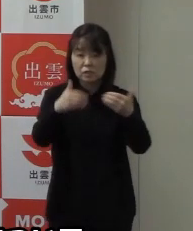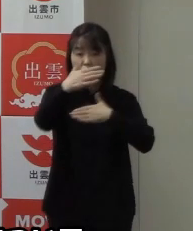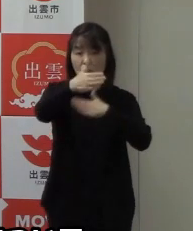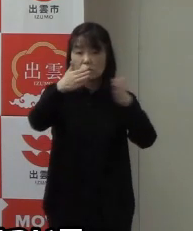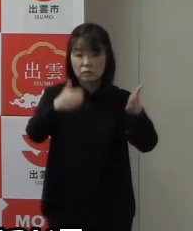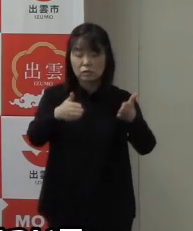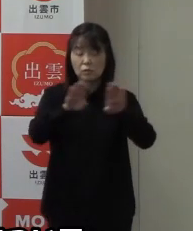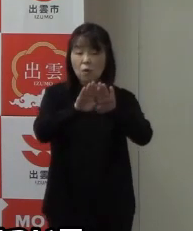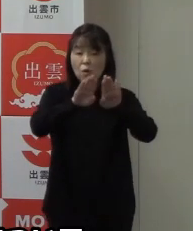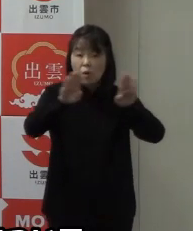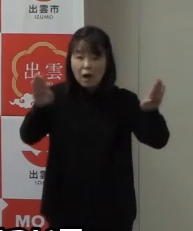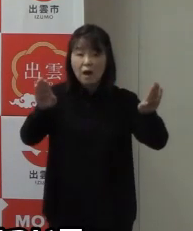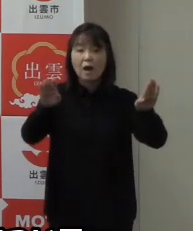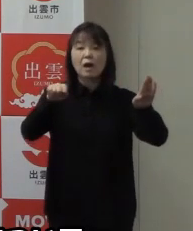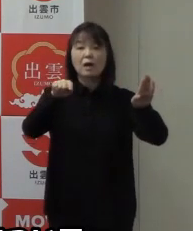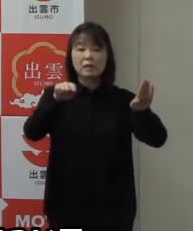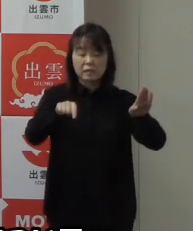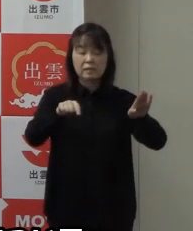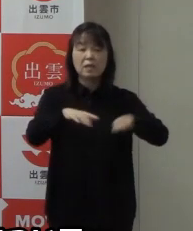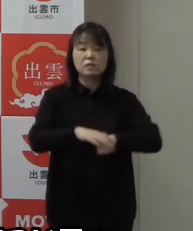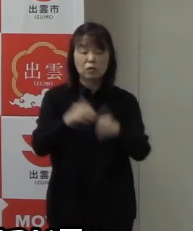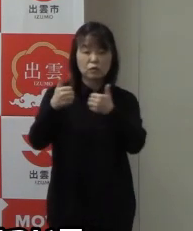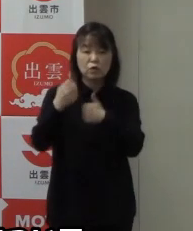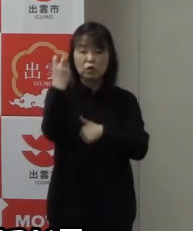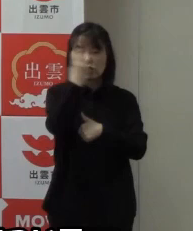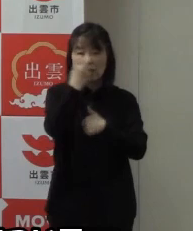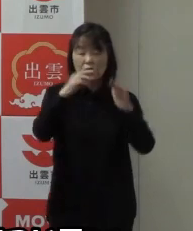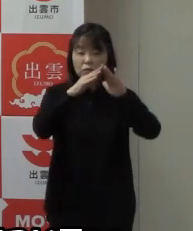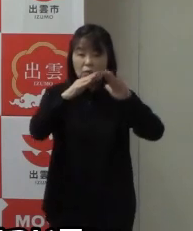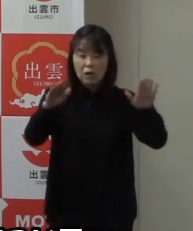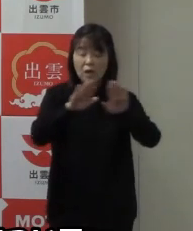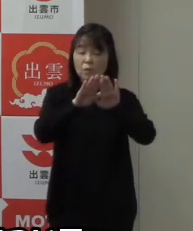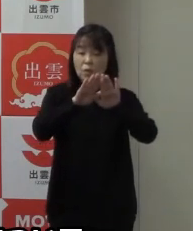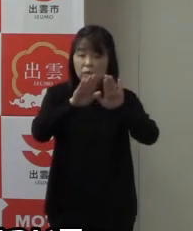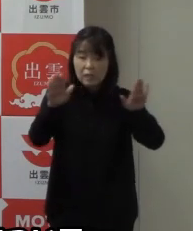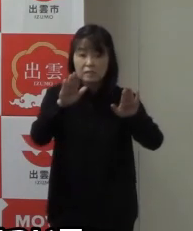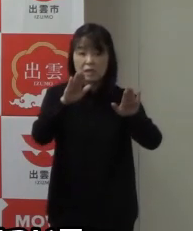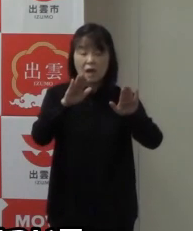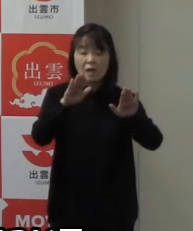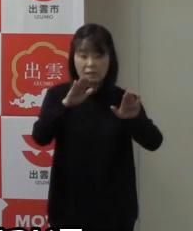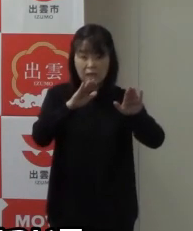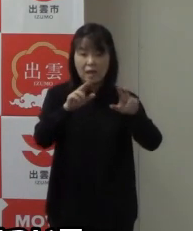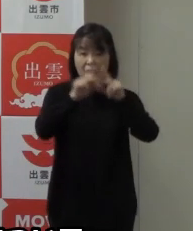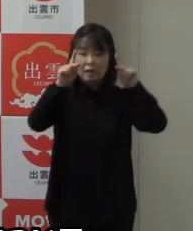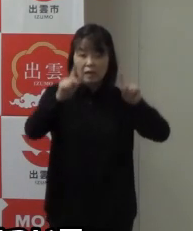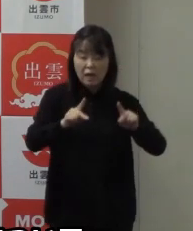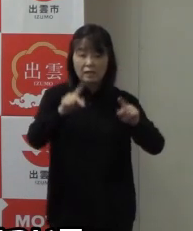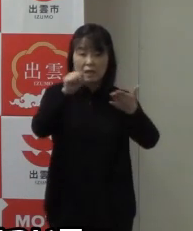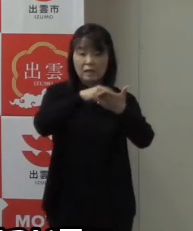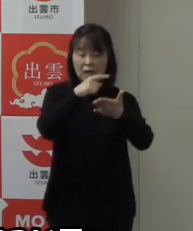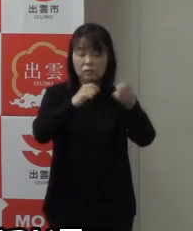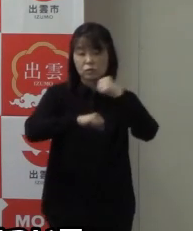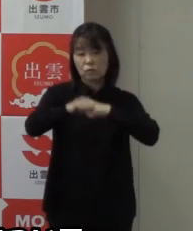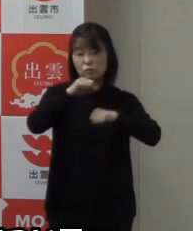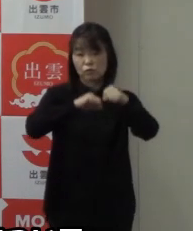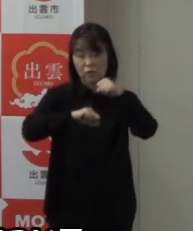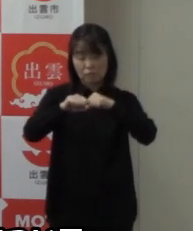も、そのようなワーキングも立ち上げてですね、取り組んでいます。今年の予算の中では、